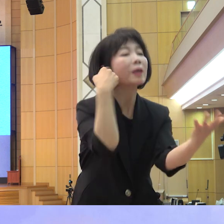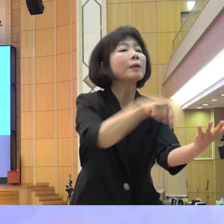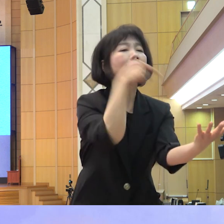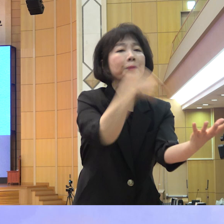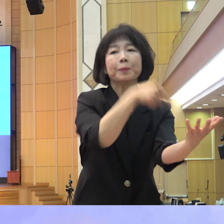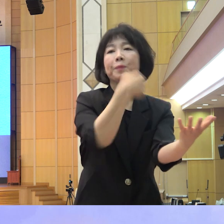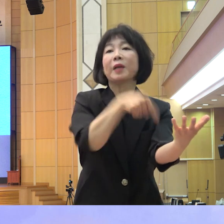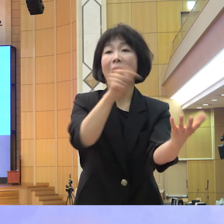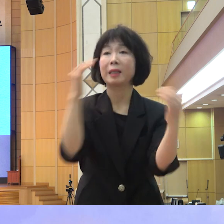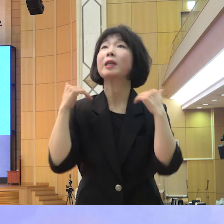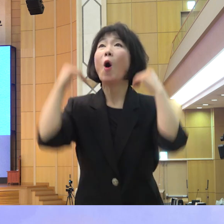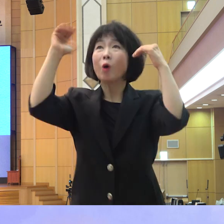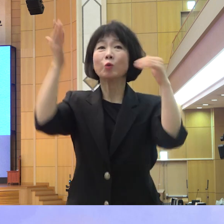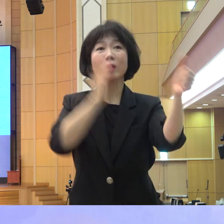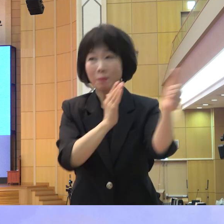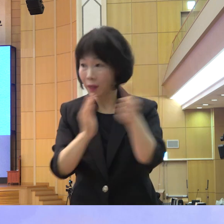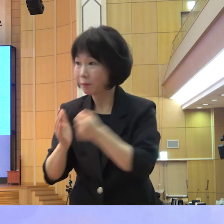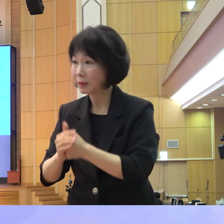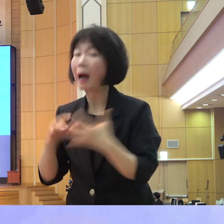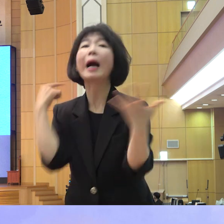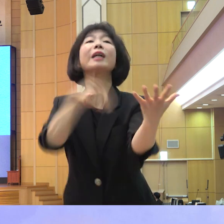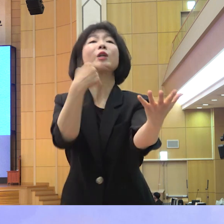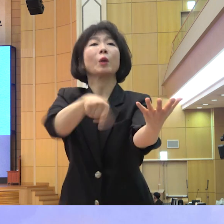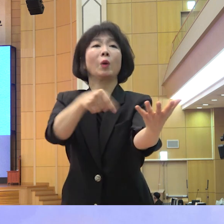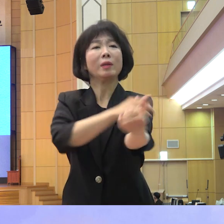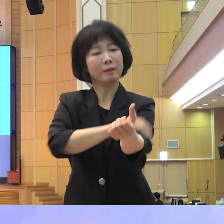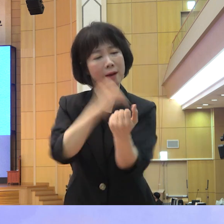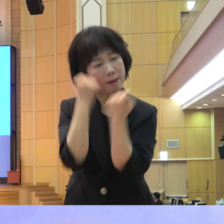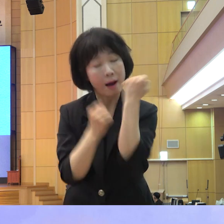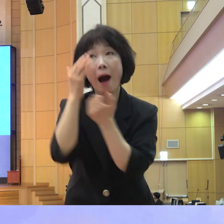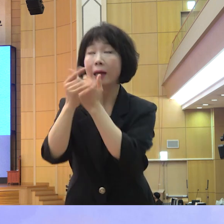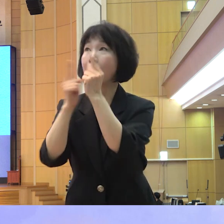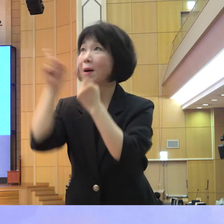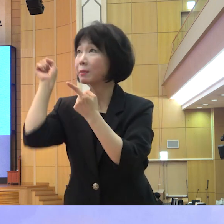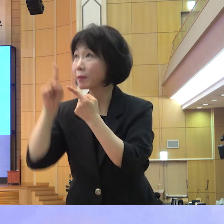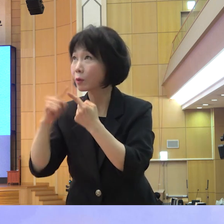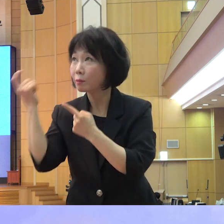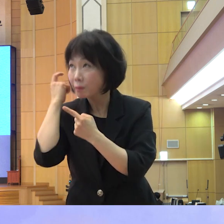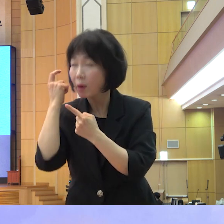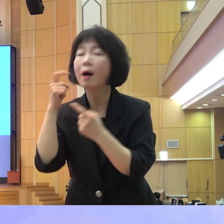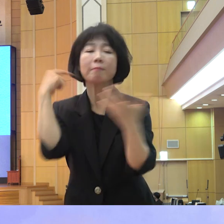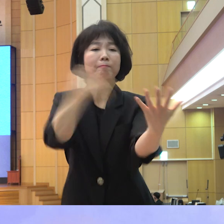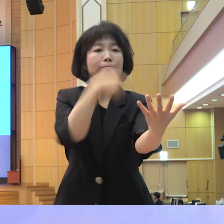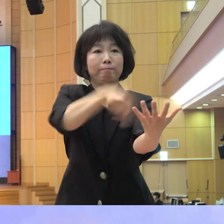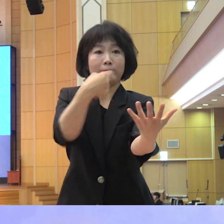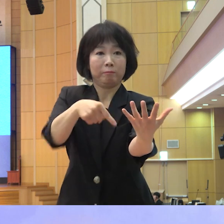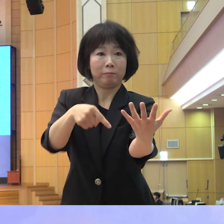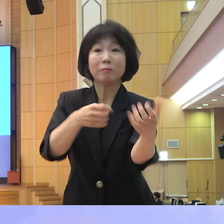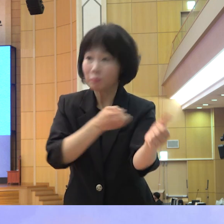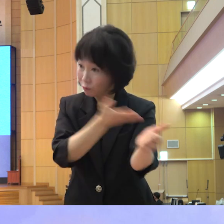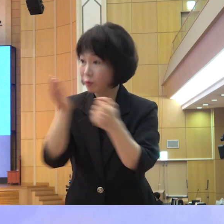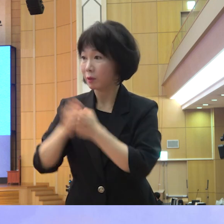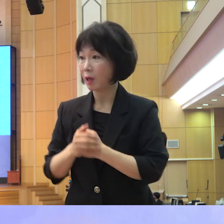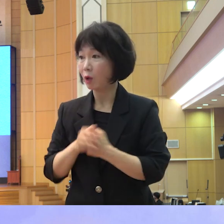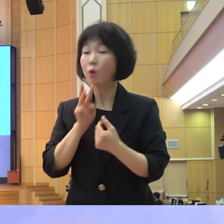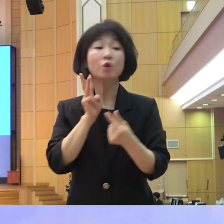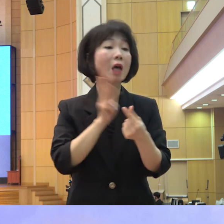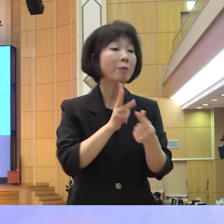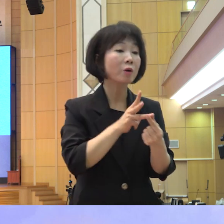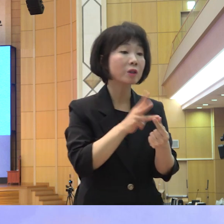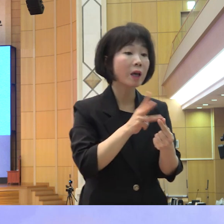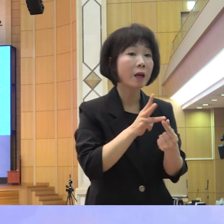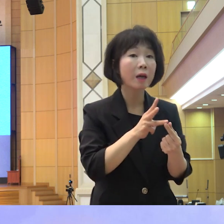가르치는 어른들이 돼야 되는데, 뭘 가르쳐요? 하나님의 말씀을 가르치는 어른이 돼야 된다. 그리고 세 번째는